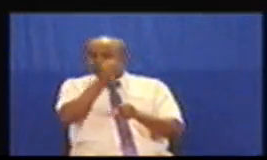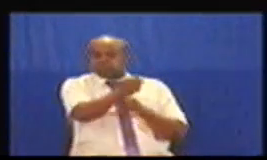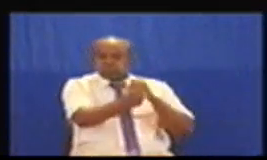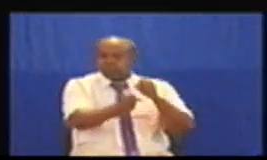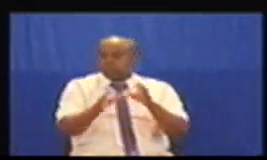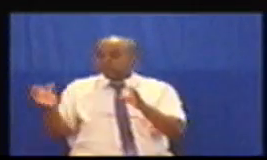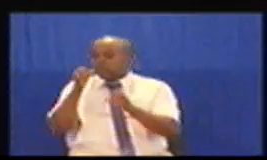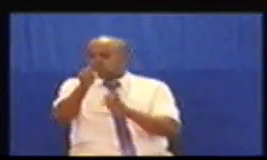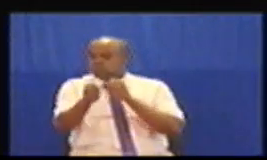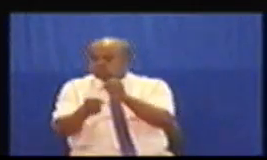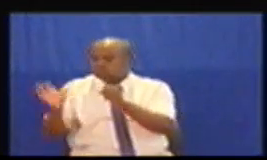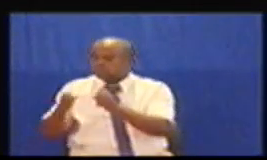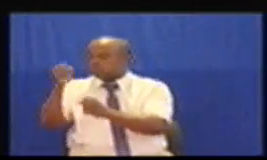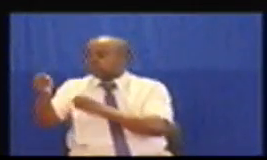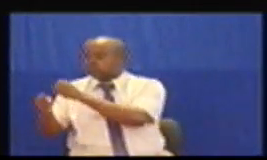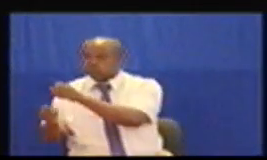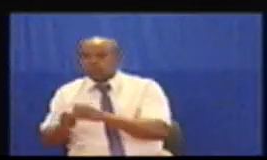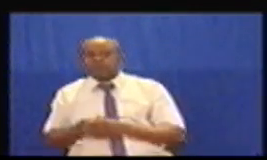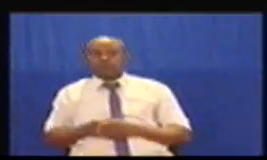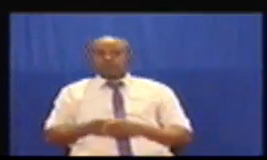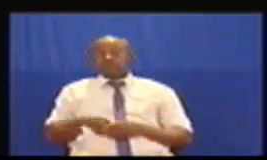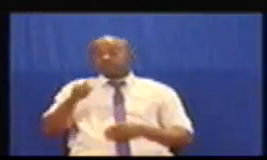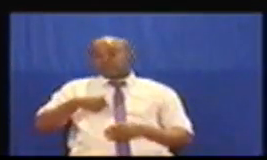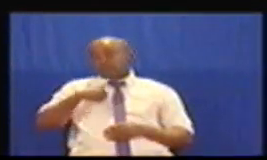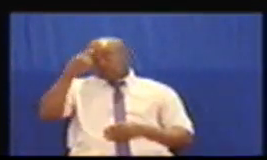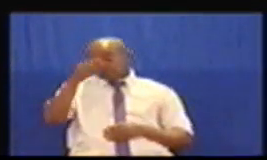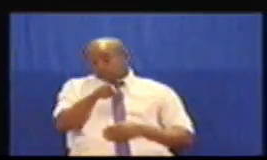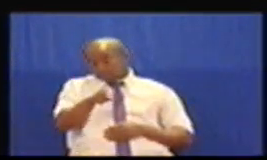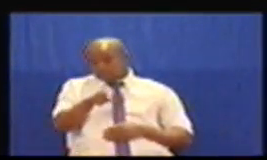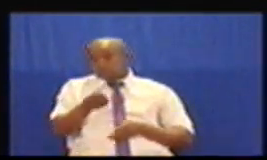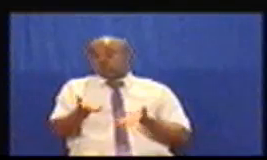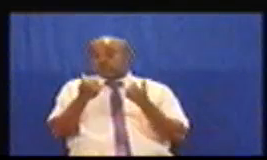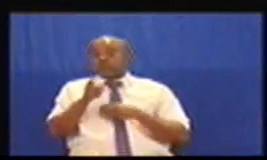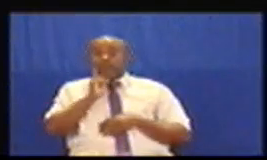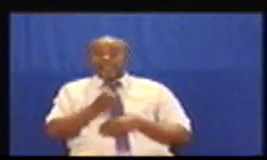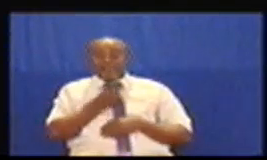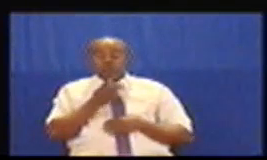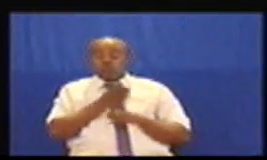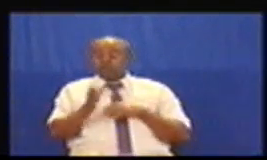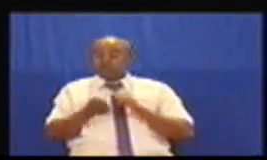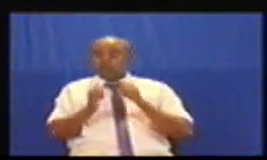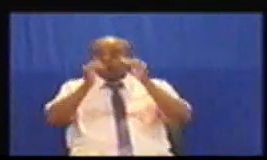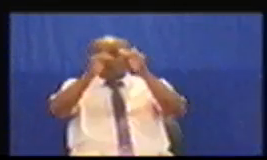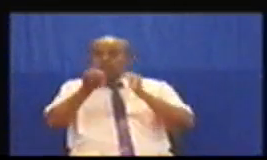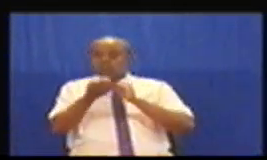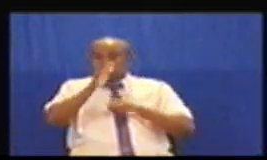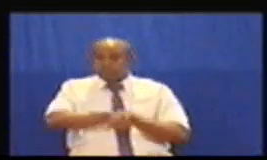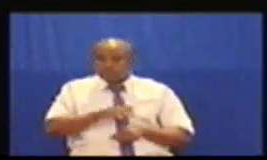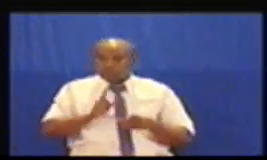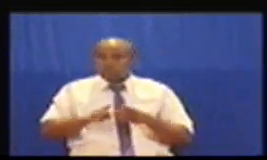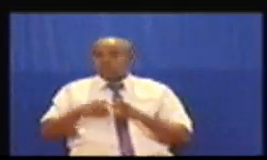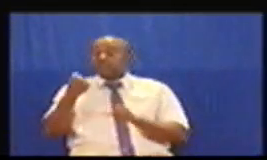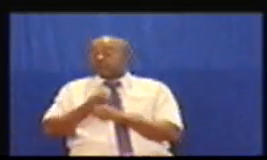Na kwa mwenendo huu na mwelekeo huu, nadhani tutajibu swala la miundombinu na swala la